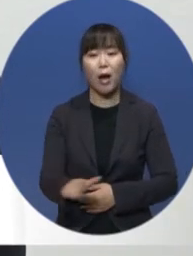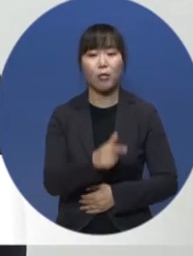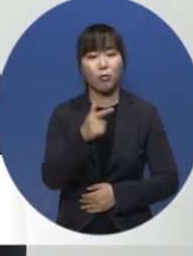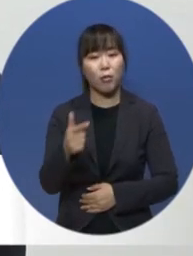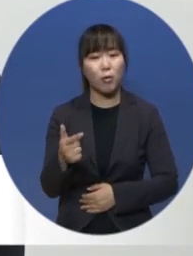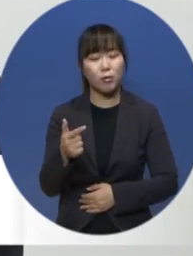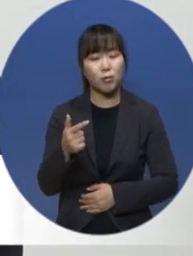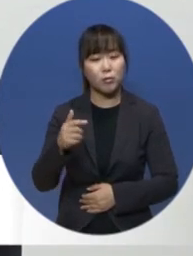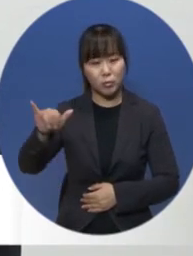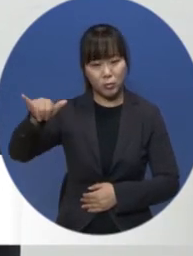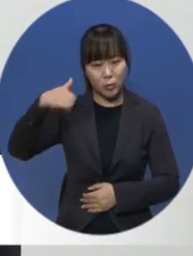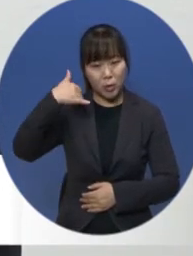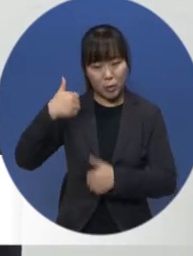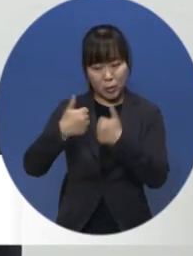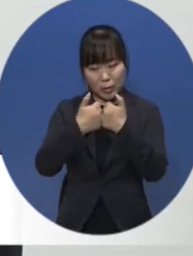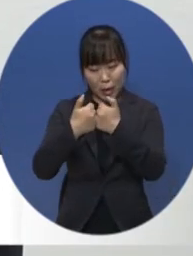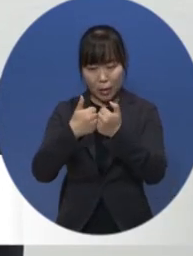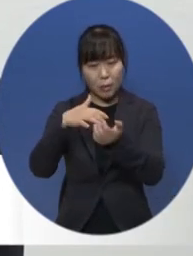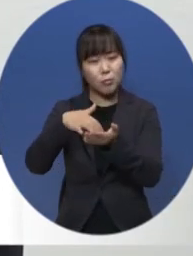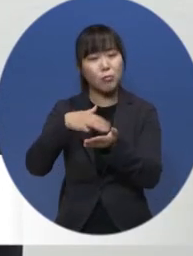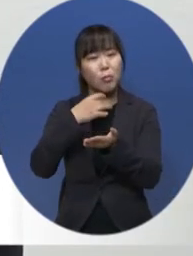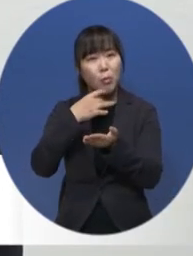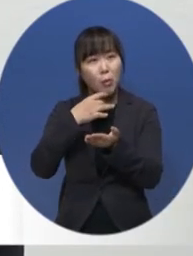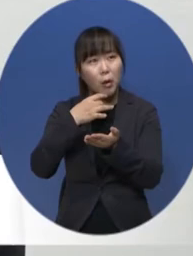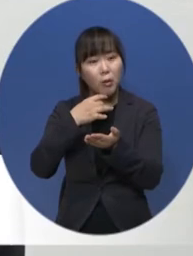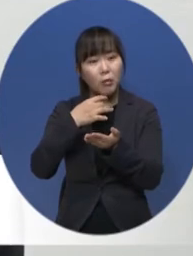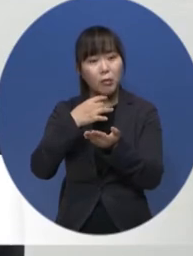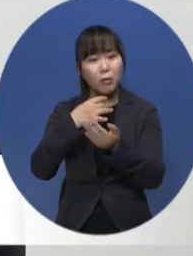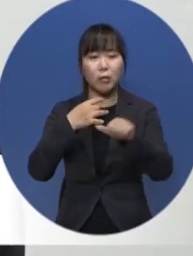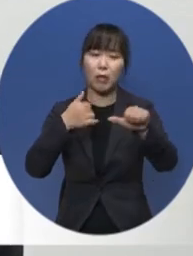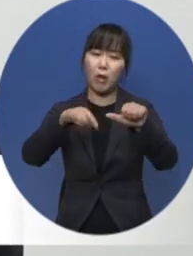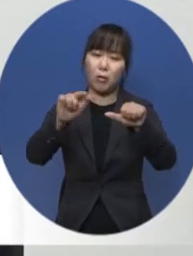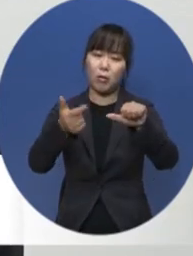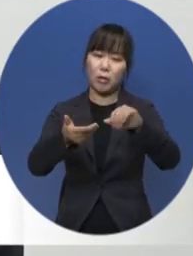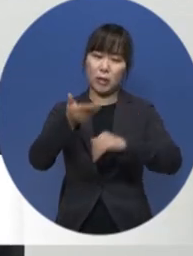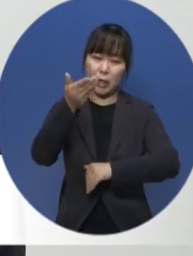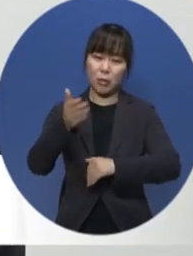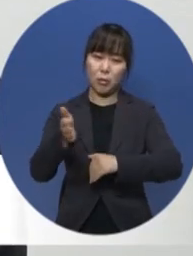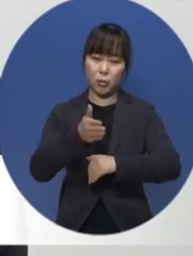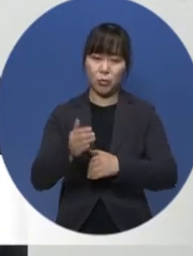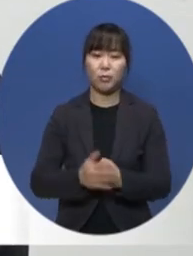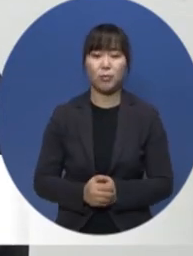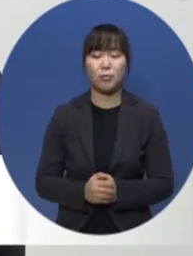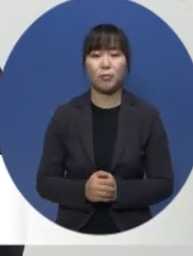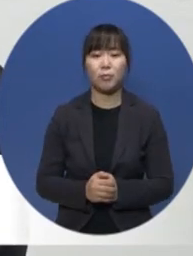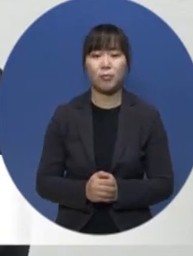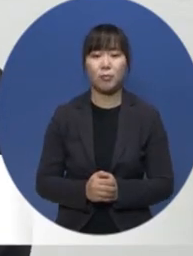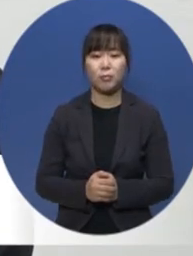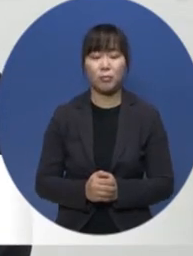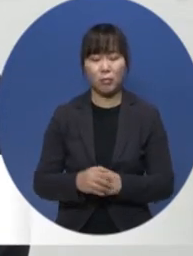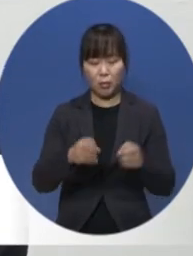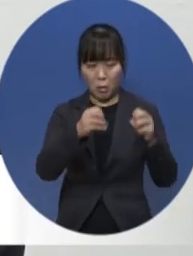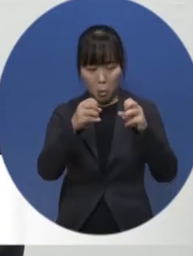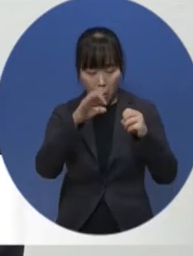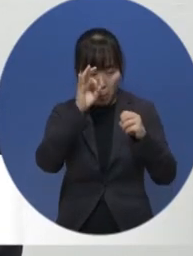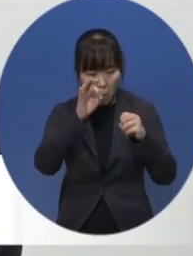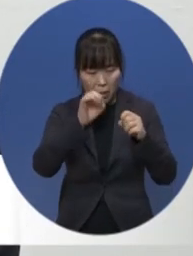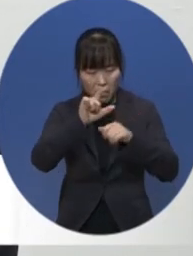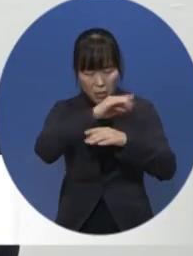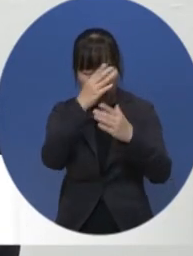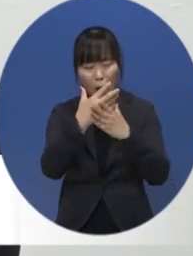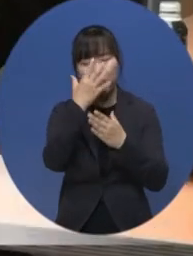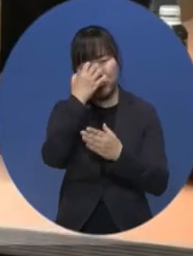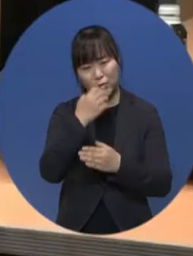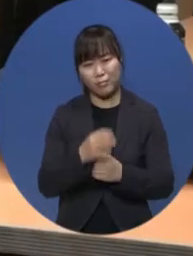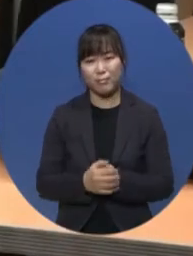이 하루에 전화 오는 상담권이니까 뭐 보통 한 5건 이상 얘기하다 보면 이게 다 우울증이에요,